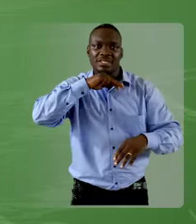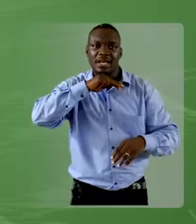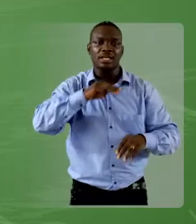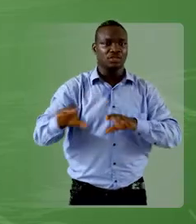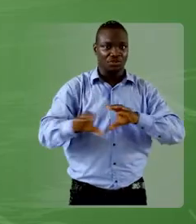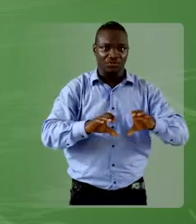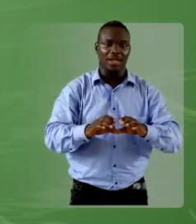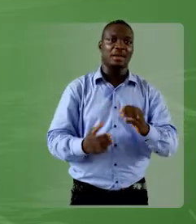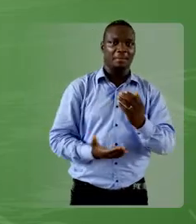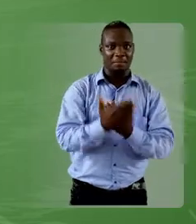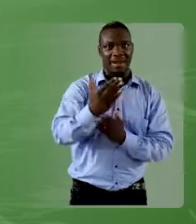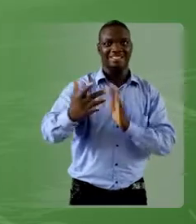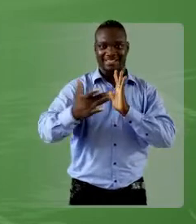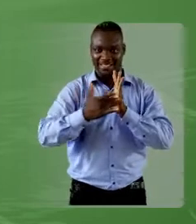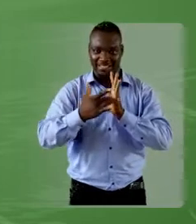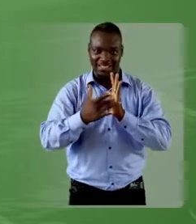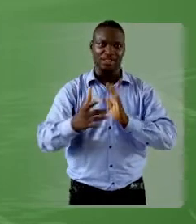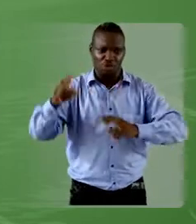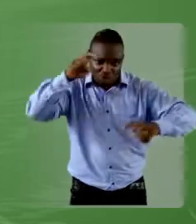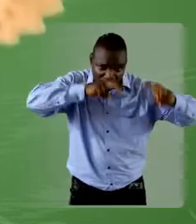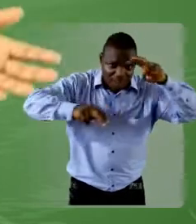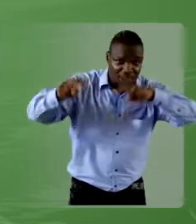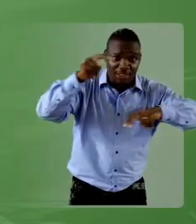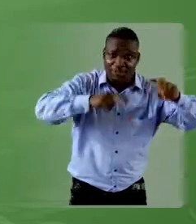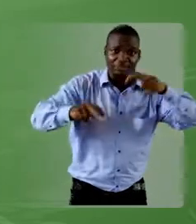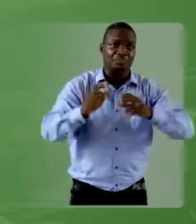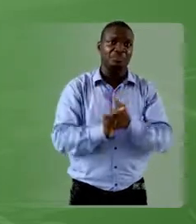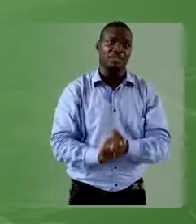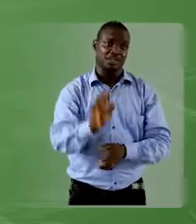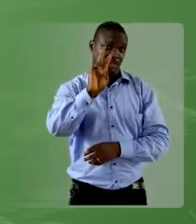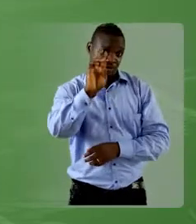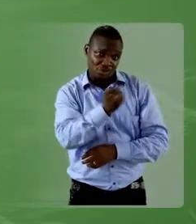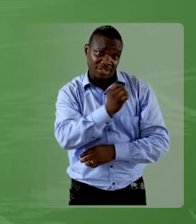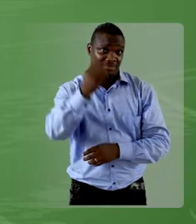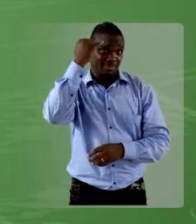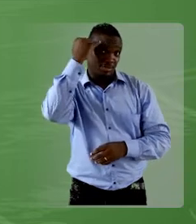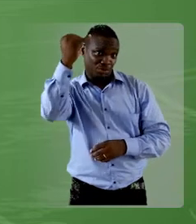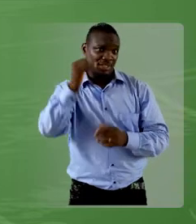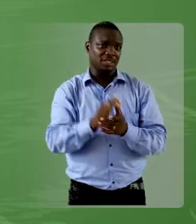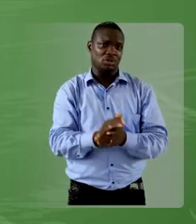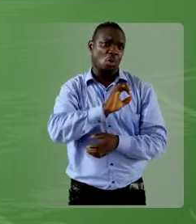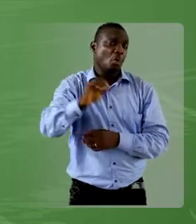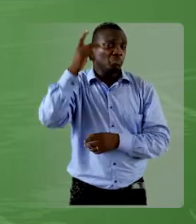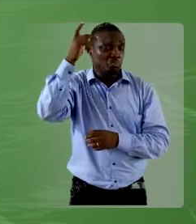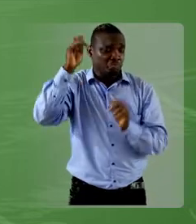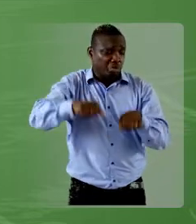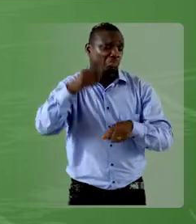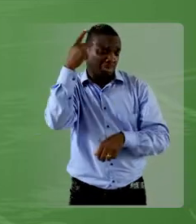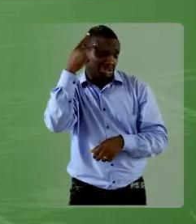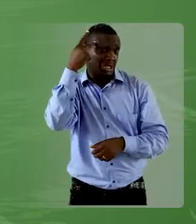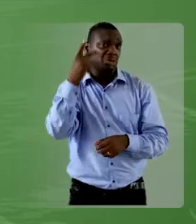par des techniques de recherche. Deuxième hypothèse, on peut supposer également